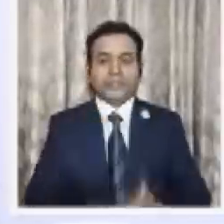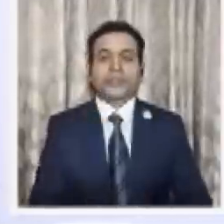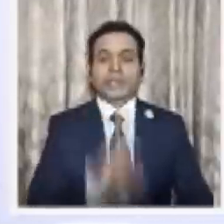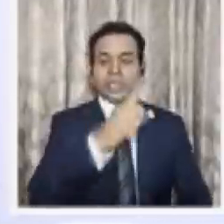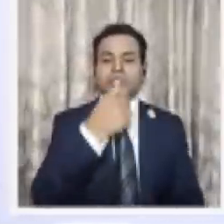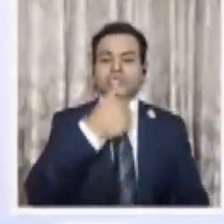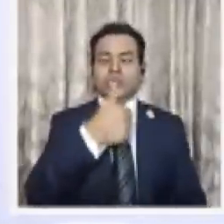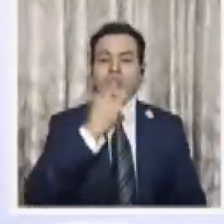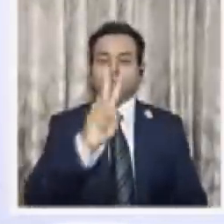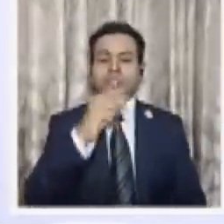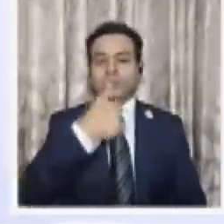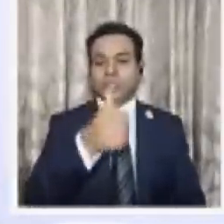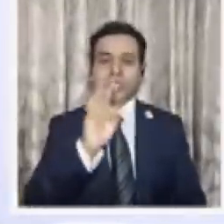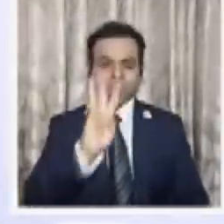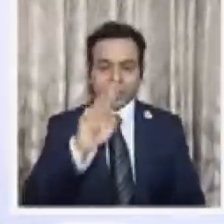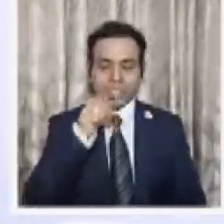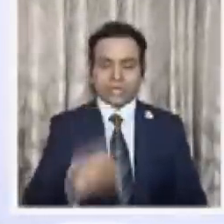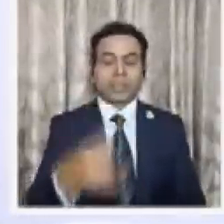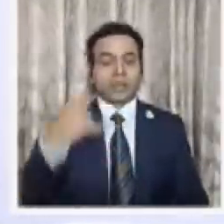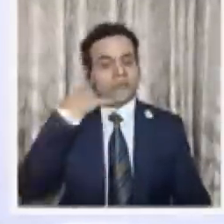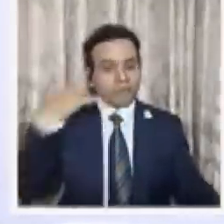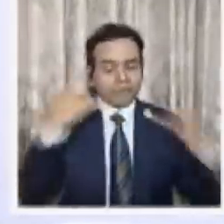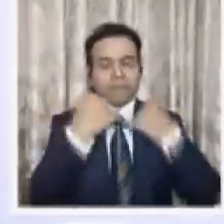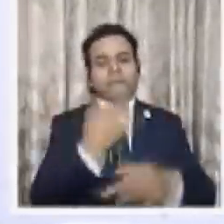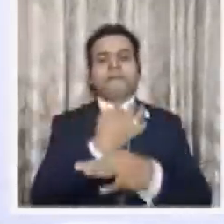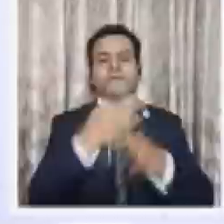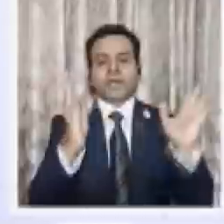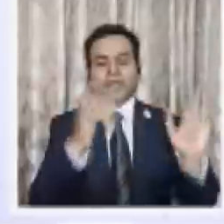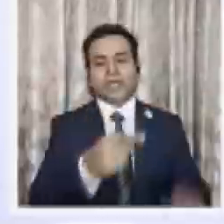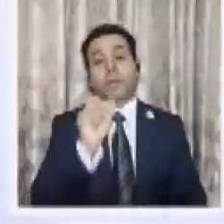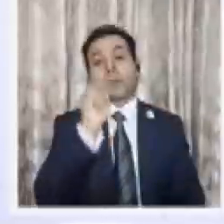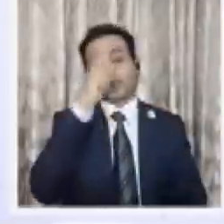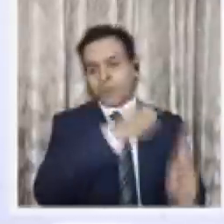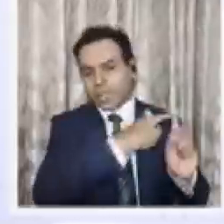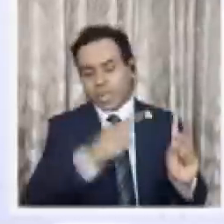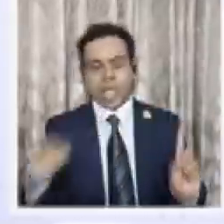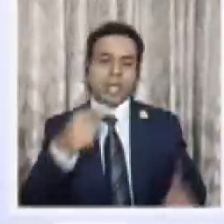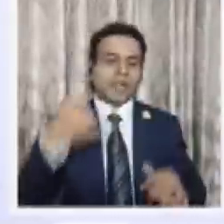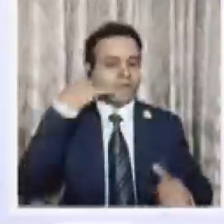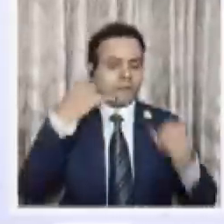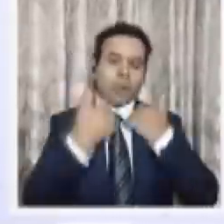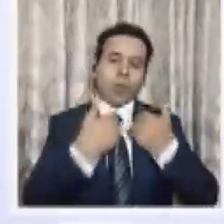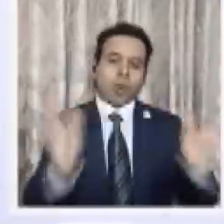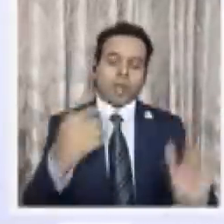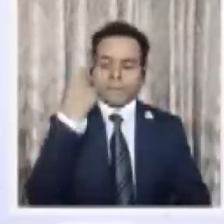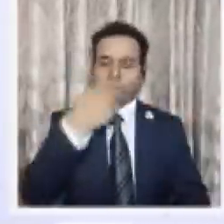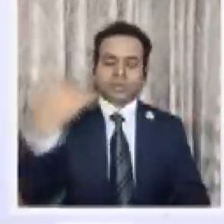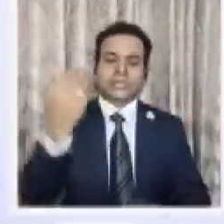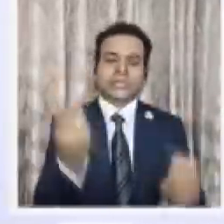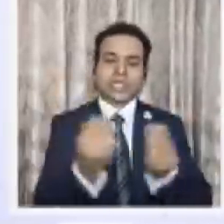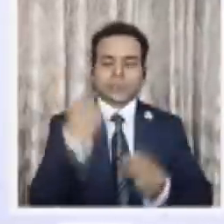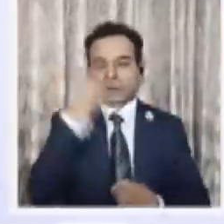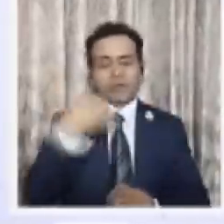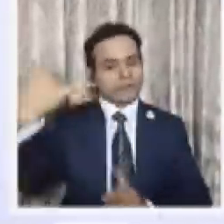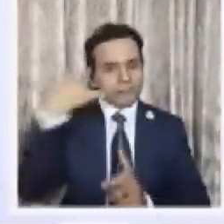1,06,898 জন। এই 1-6263 স্বাস্থ্য বাতায়নের ফোন নাম্বার সকল ধরনের সেবা দেওয়ার জন্য উন্মুক্ত